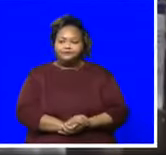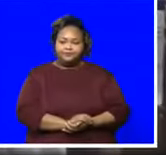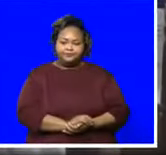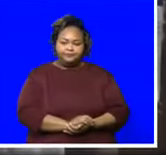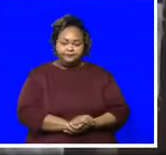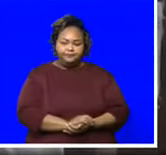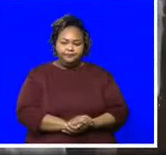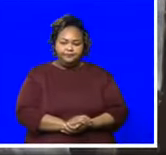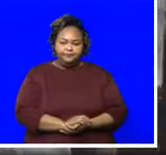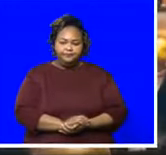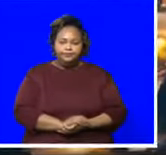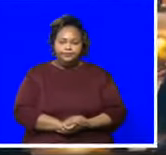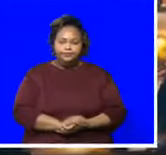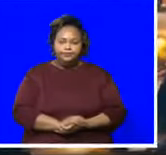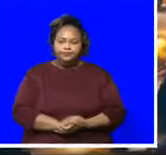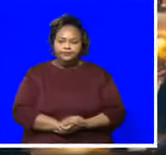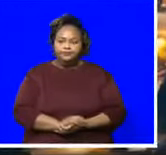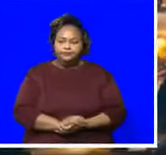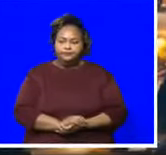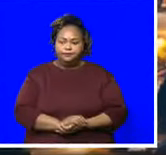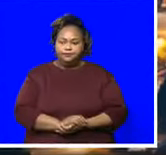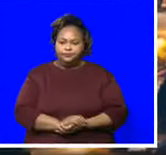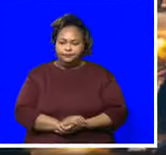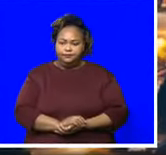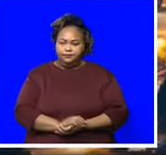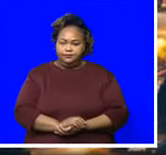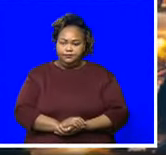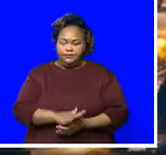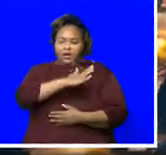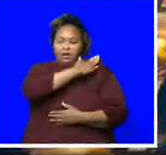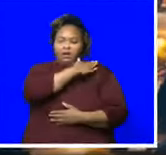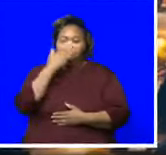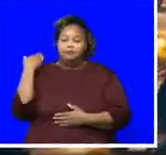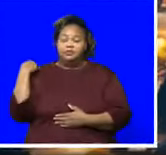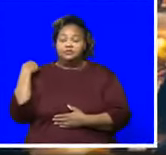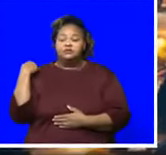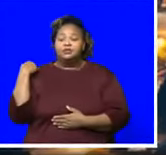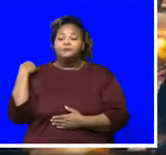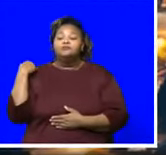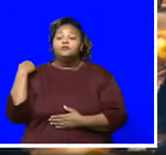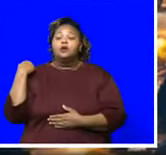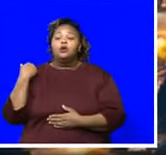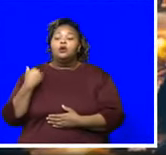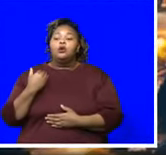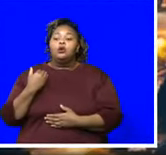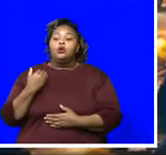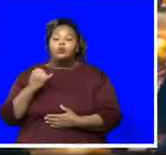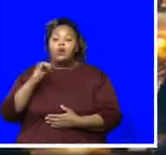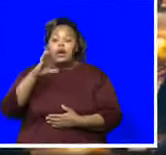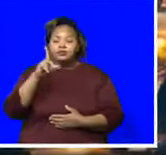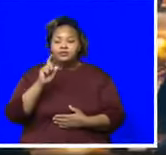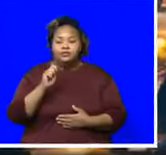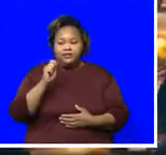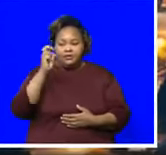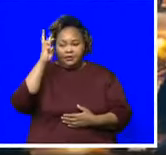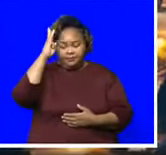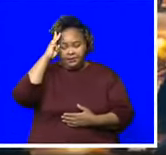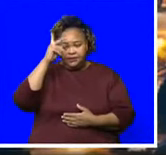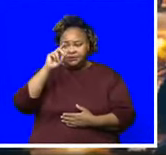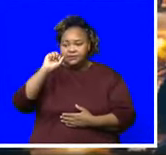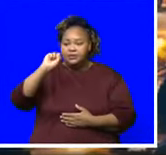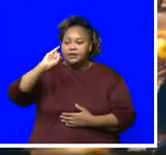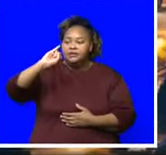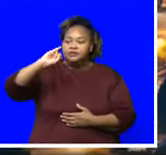Nzinisa eZulwini. Indunayo yexhumana netebuchwephesha yenkosatana Sikhanyiso ithi bafunzi labaphothule